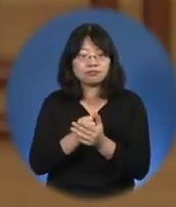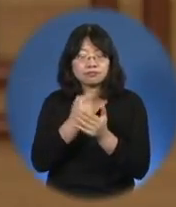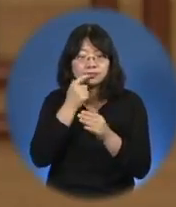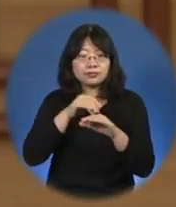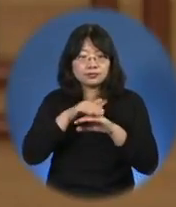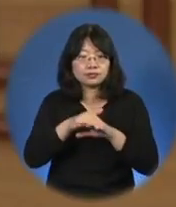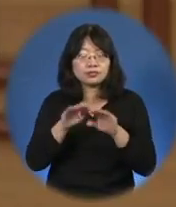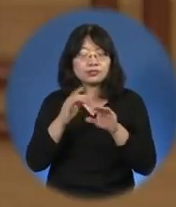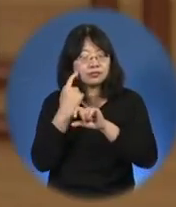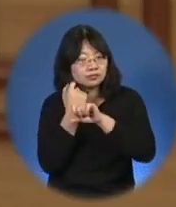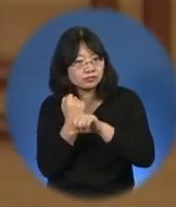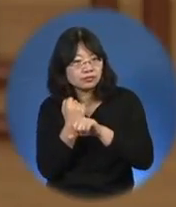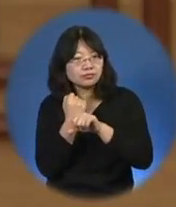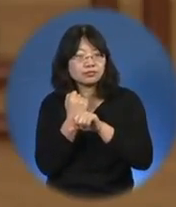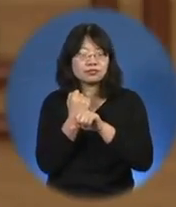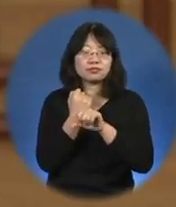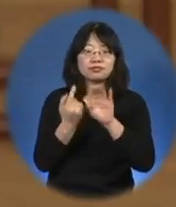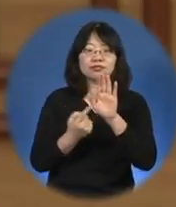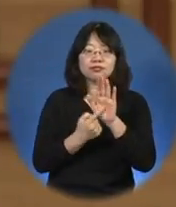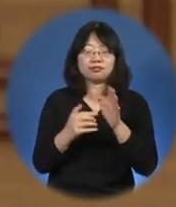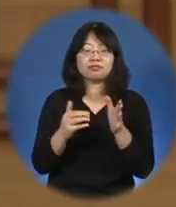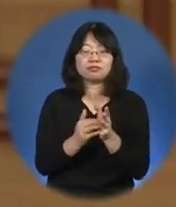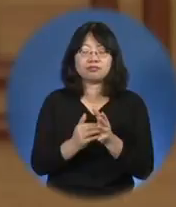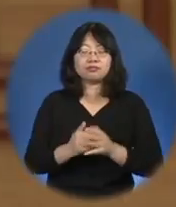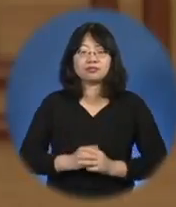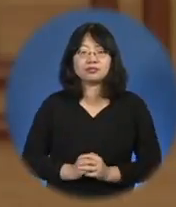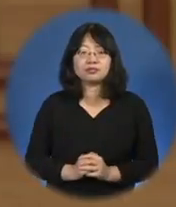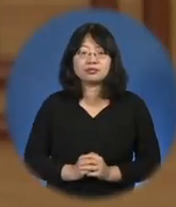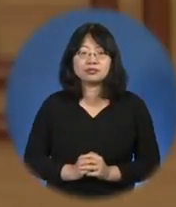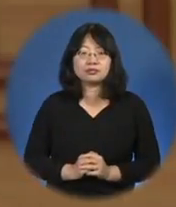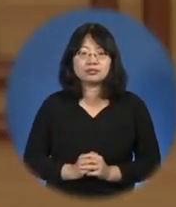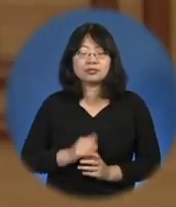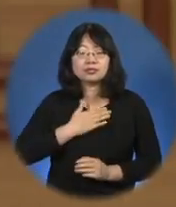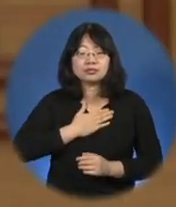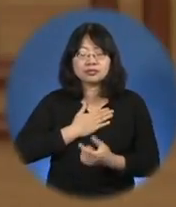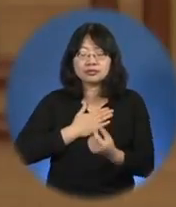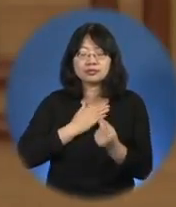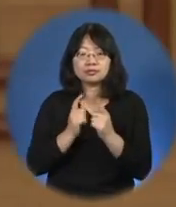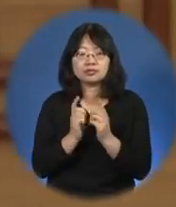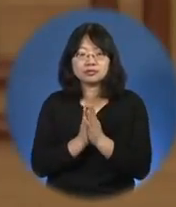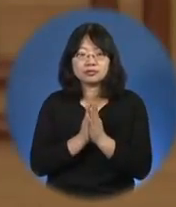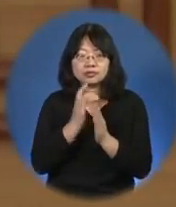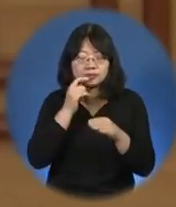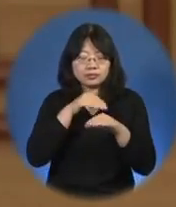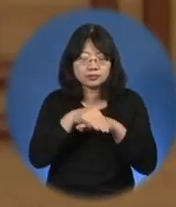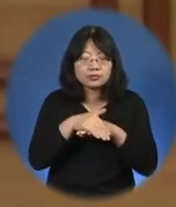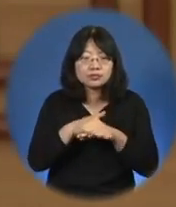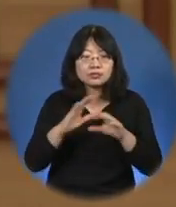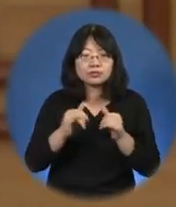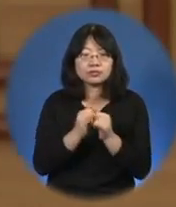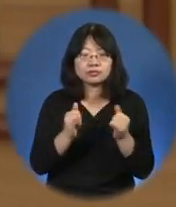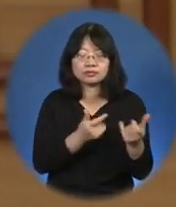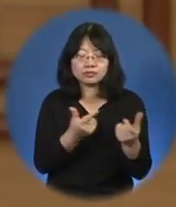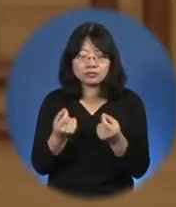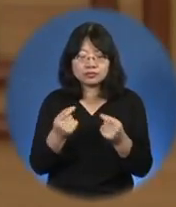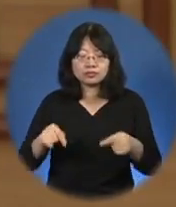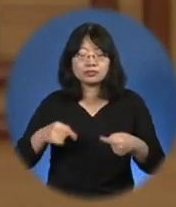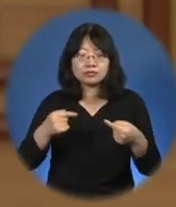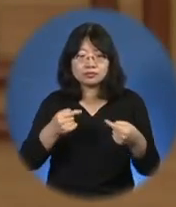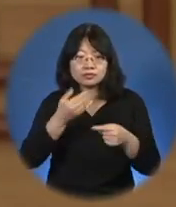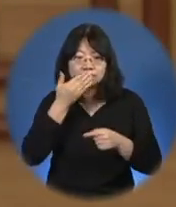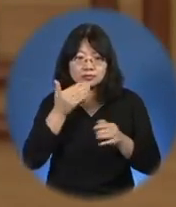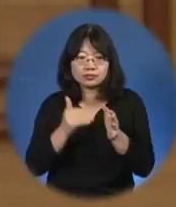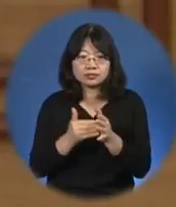민주주의를 연구해서 나온 거 아닌가 싶습니다. 아시다시피 직접 민주주의는 국민 전체가 참여할 수